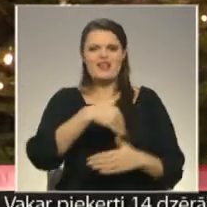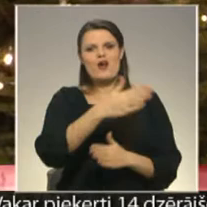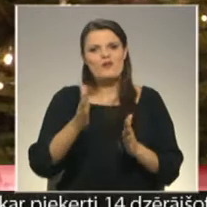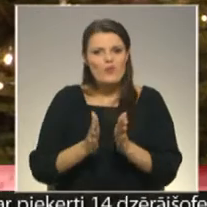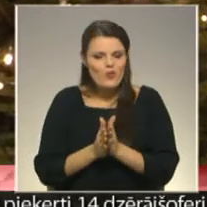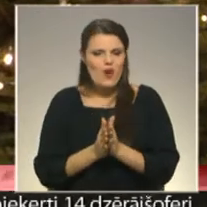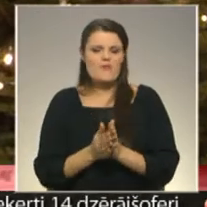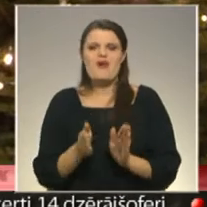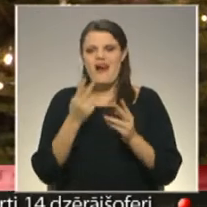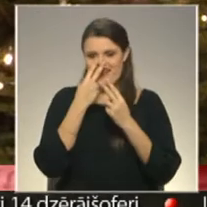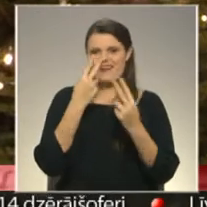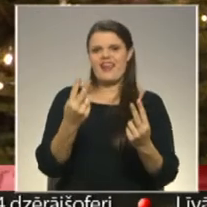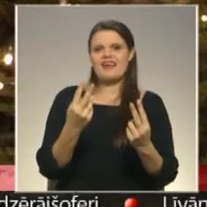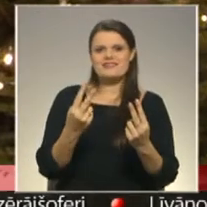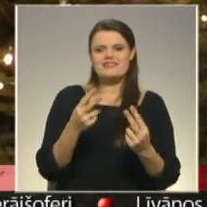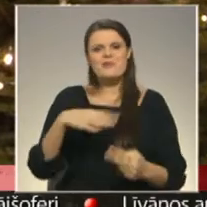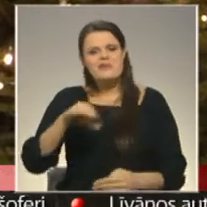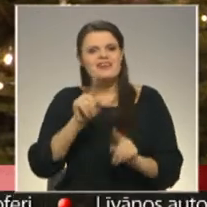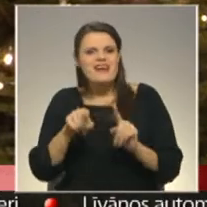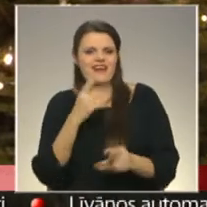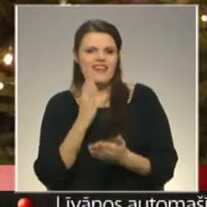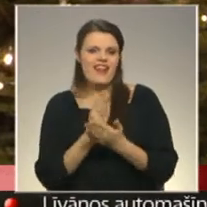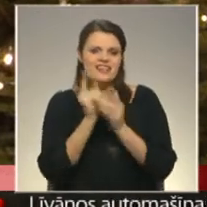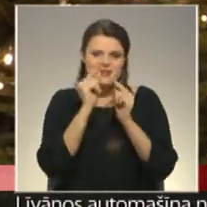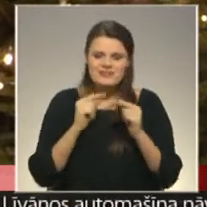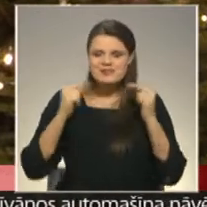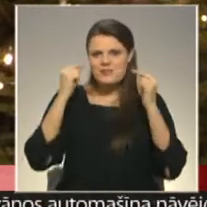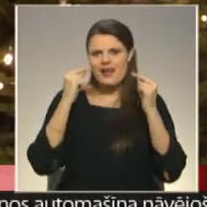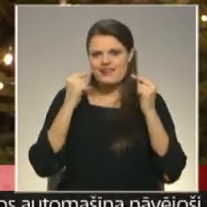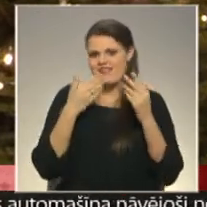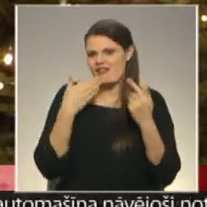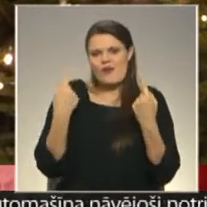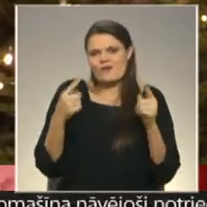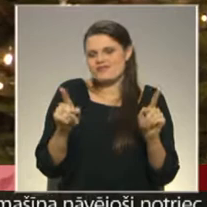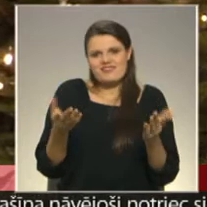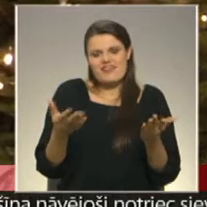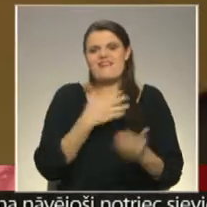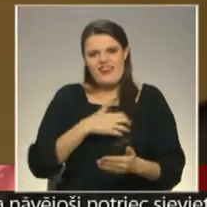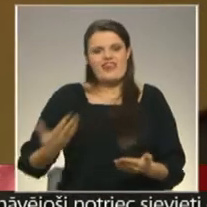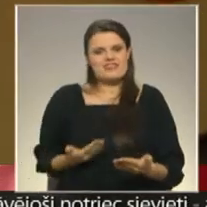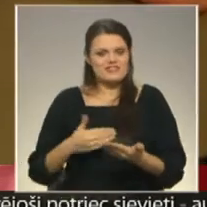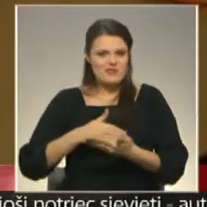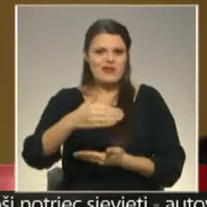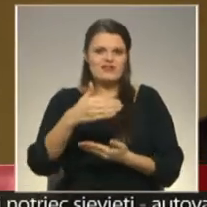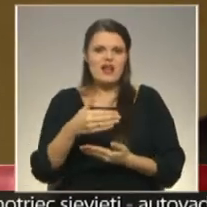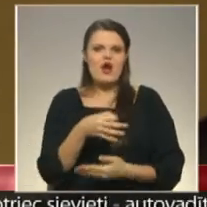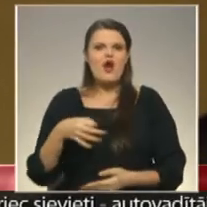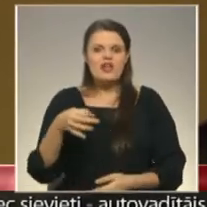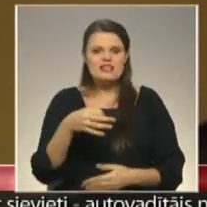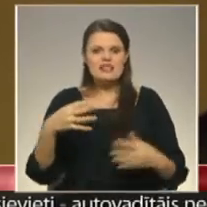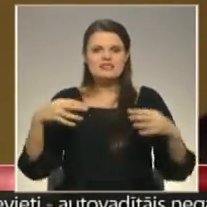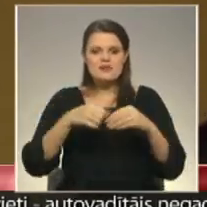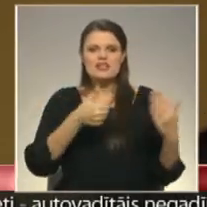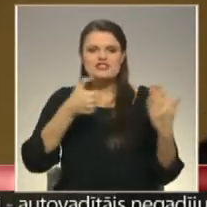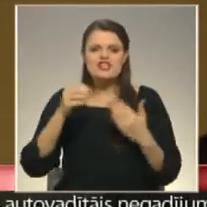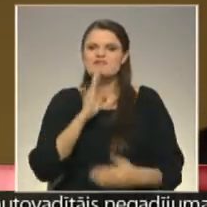un redzam, kad mēs atkal esam smaidīgas, jo nav jau varianti jādzīvo tālāk. Organizācija vienu aptuveni